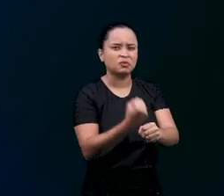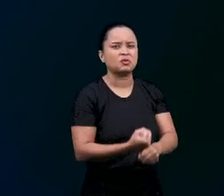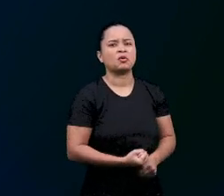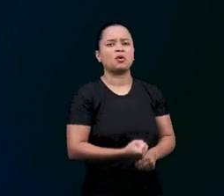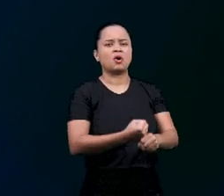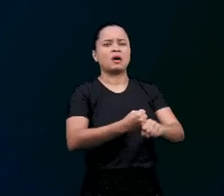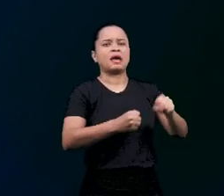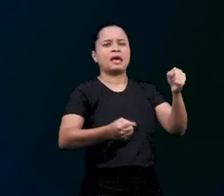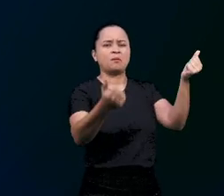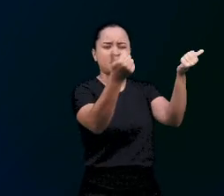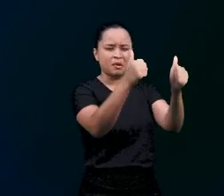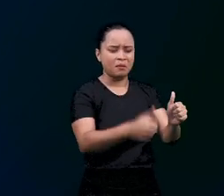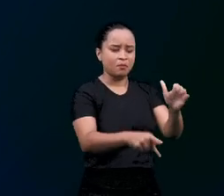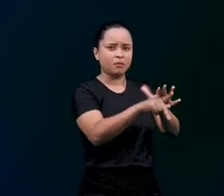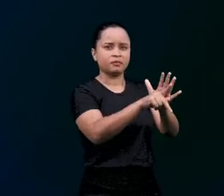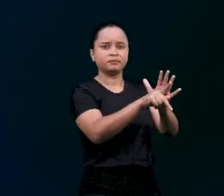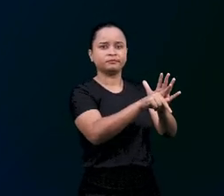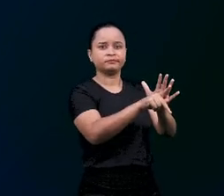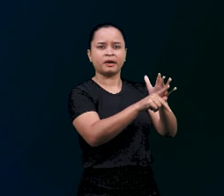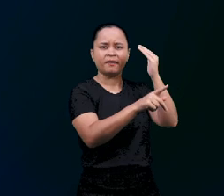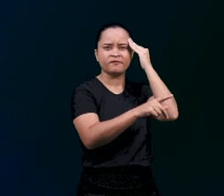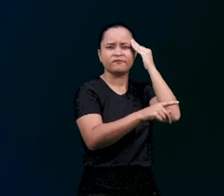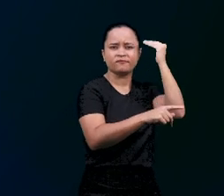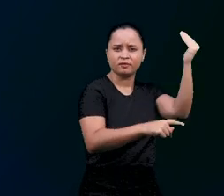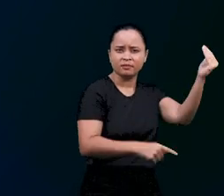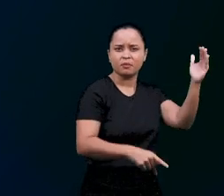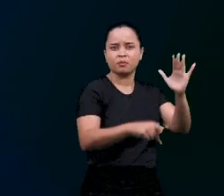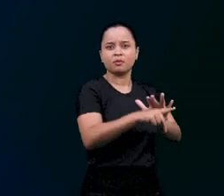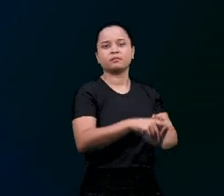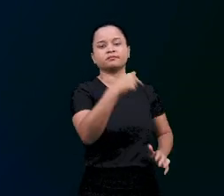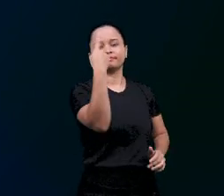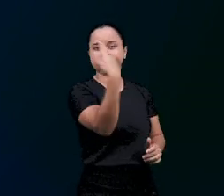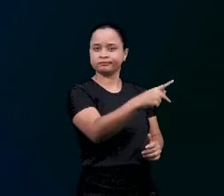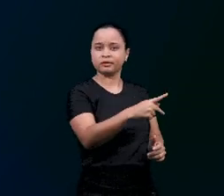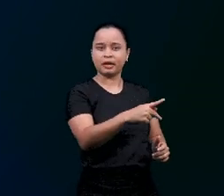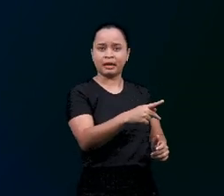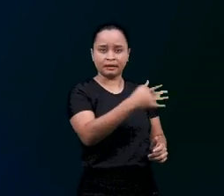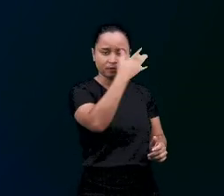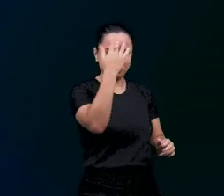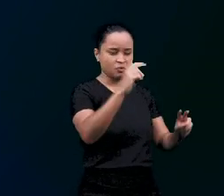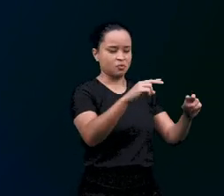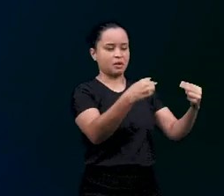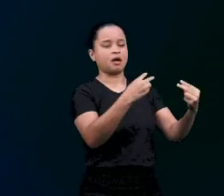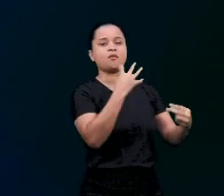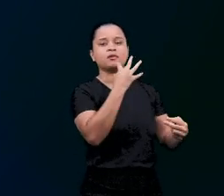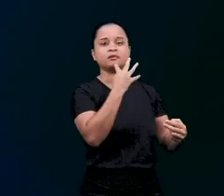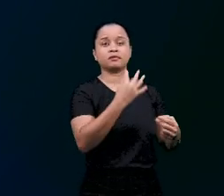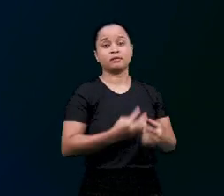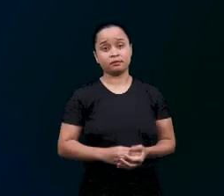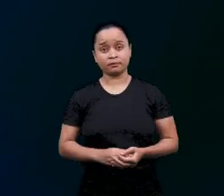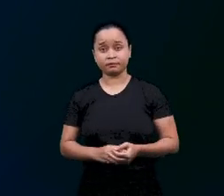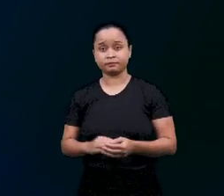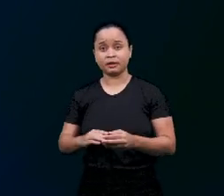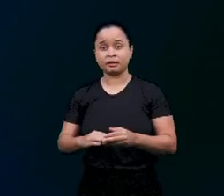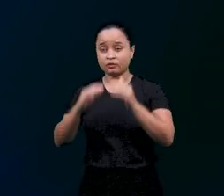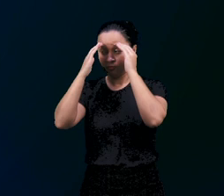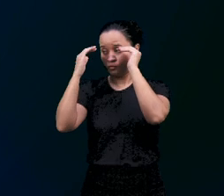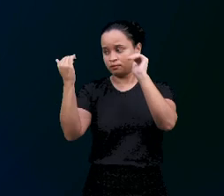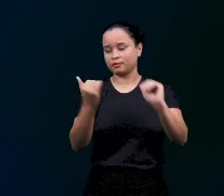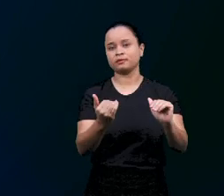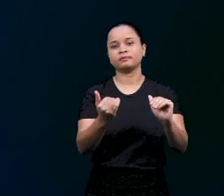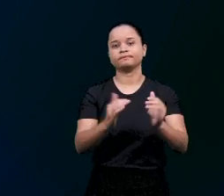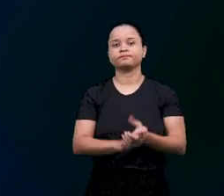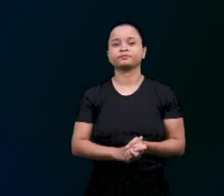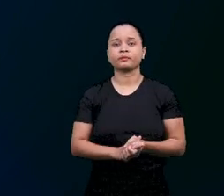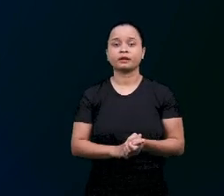la reconnaissance. Et quand il a été repris par Dieu à travers le prophète Samuel, Saül, en plus de ne pas reconnaître